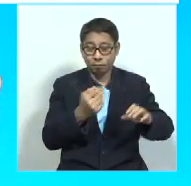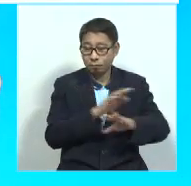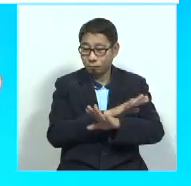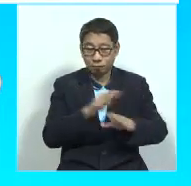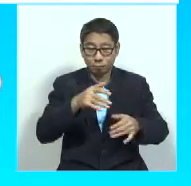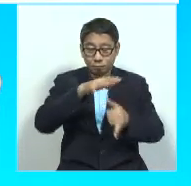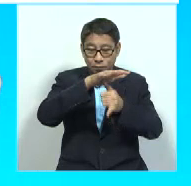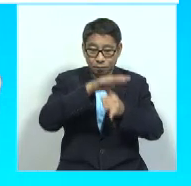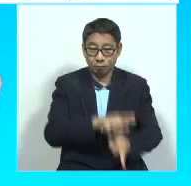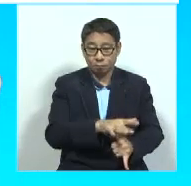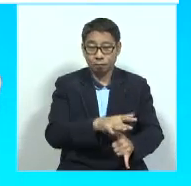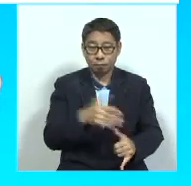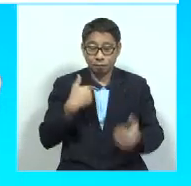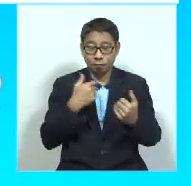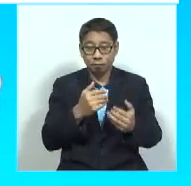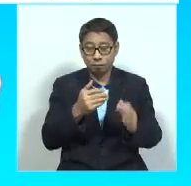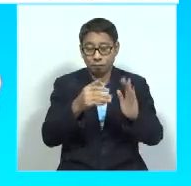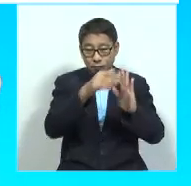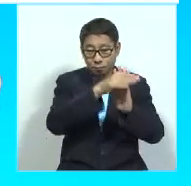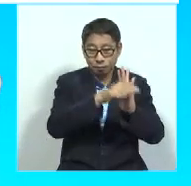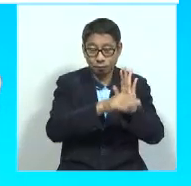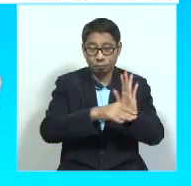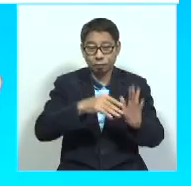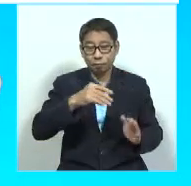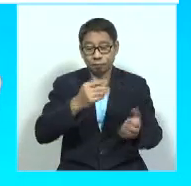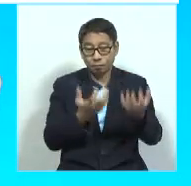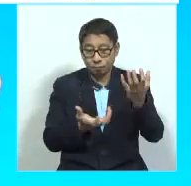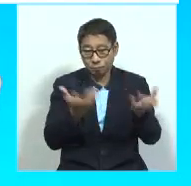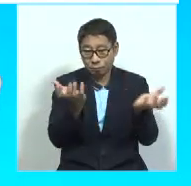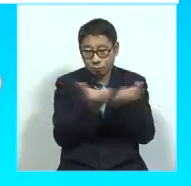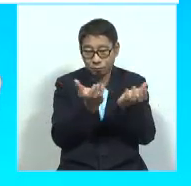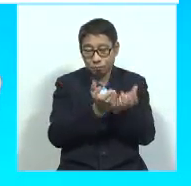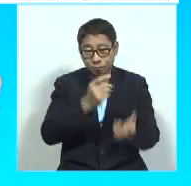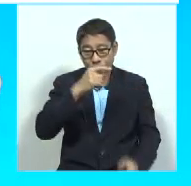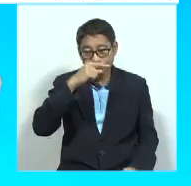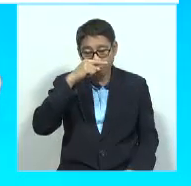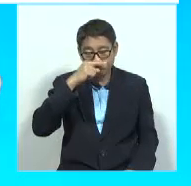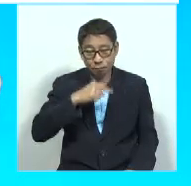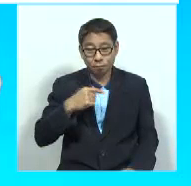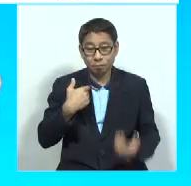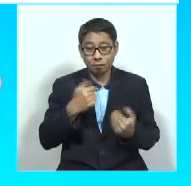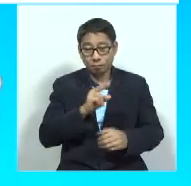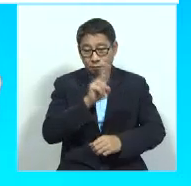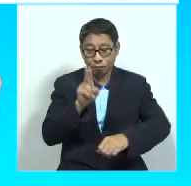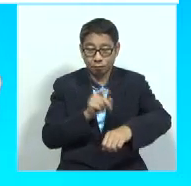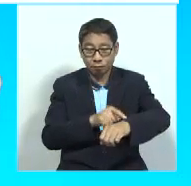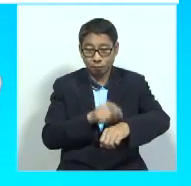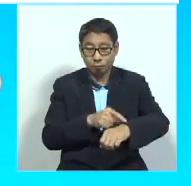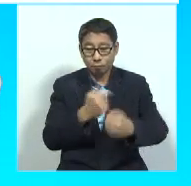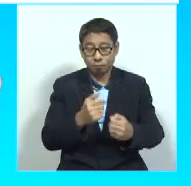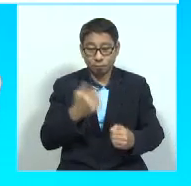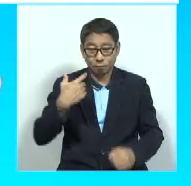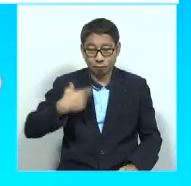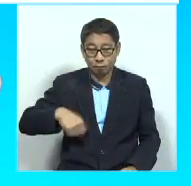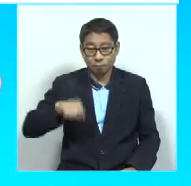แซงจะไม่ก้าวก่ายกระบวนการยุติธรรมไทยนะครับเรื่องนี้จะต้องใช้เวลาอีกสักพักหนึ่งนะครับกว่าศาลจ